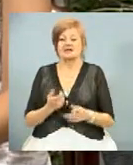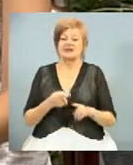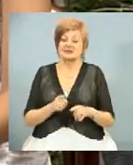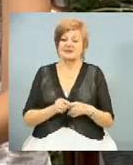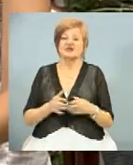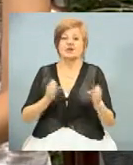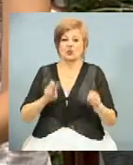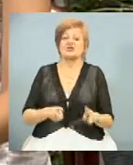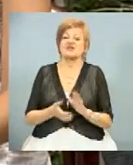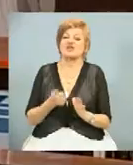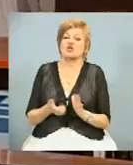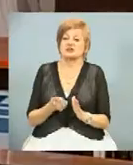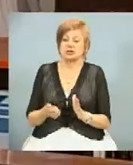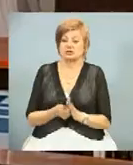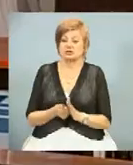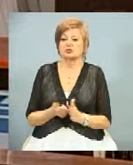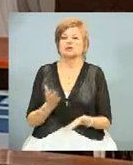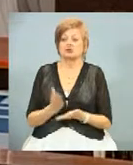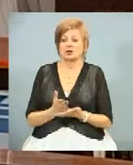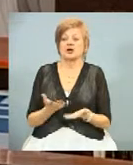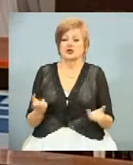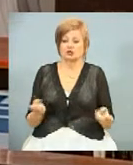недоліки? Так, що